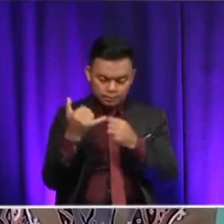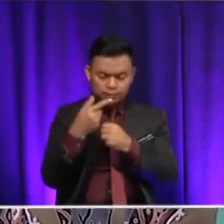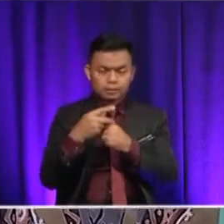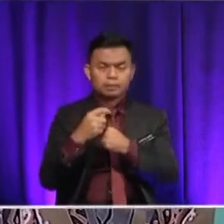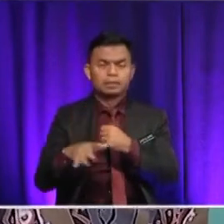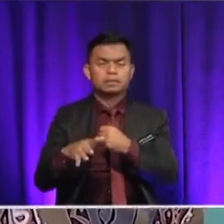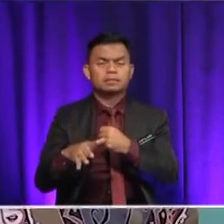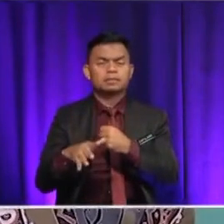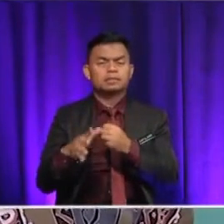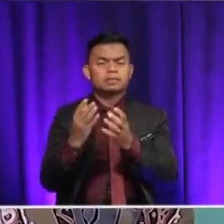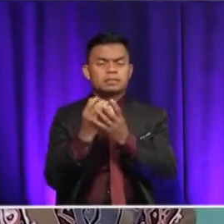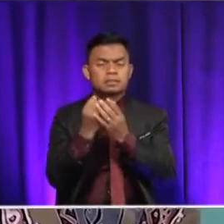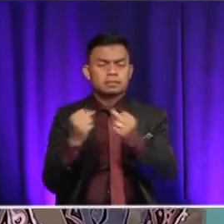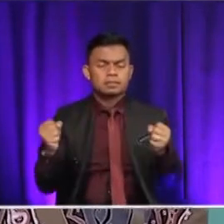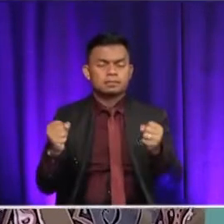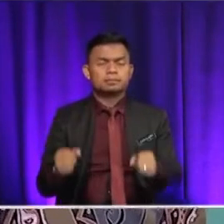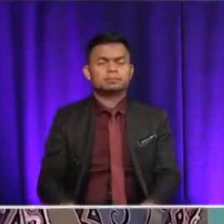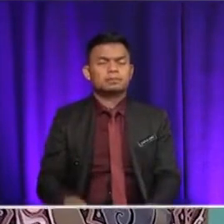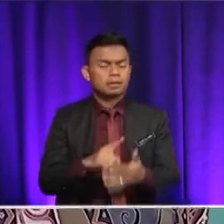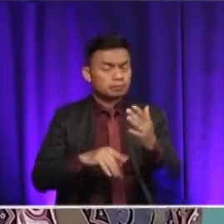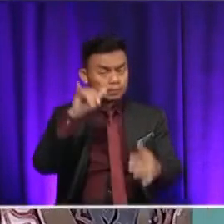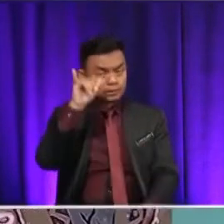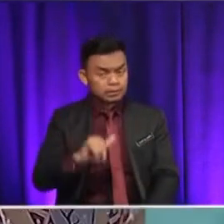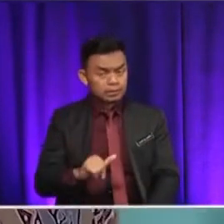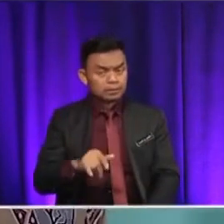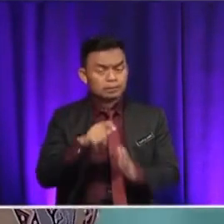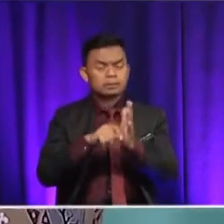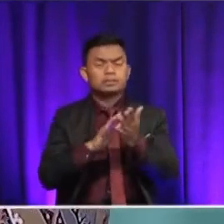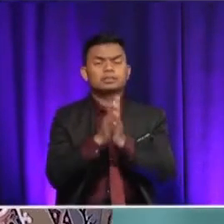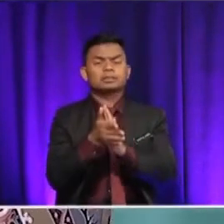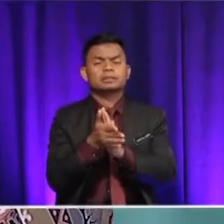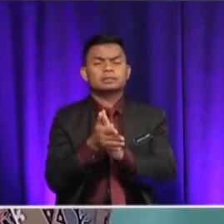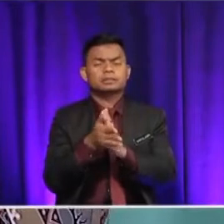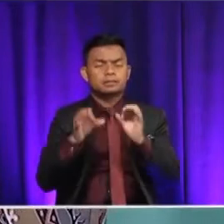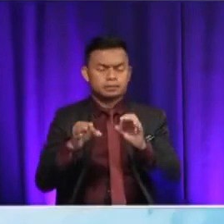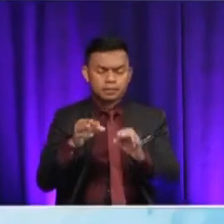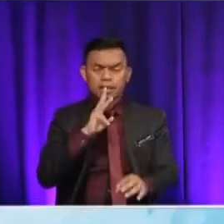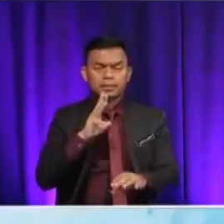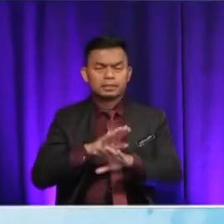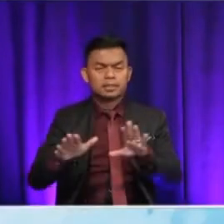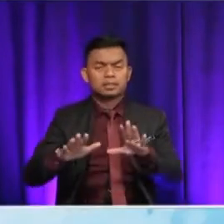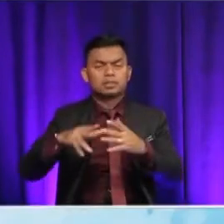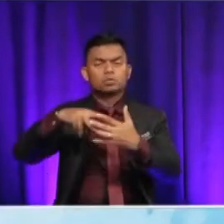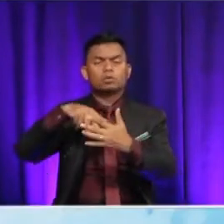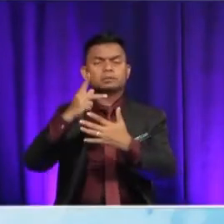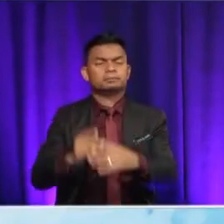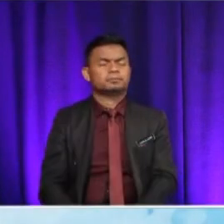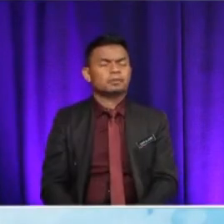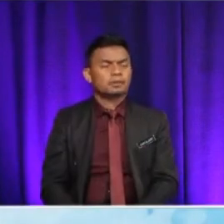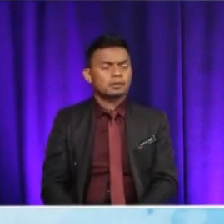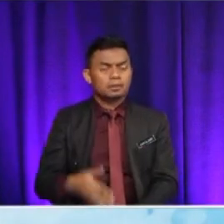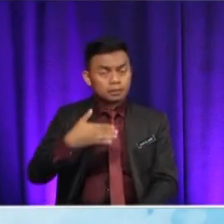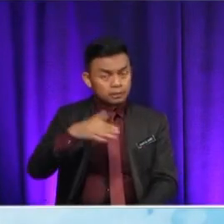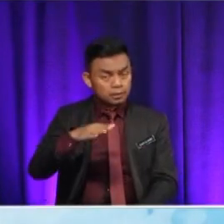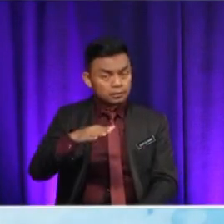air tidak keluar daripada pili. Apakah puncanya? Okey, dah pasang-pasang elok,